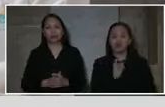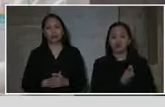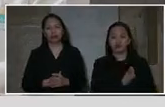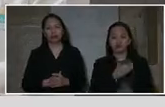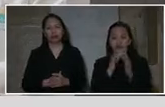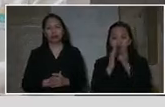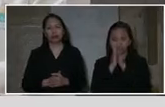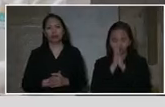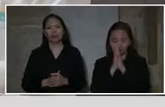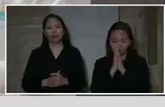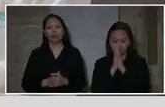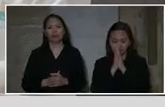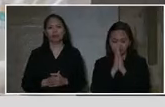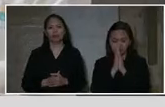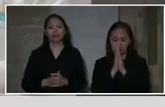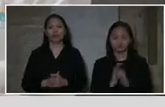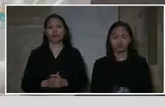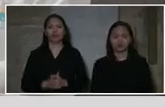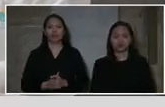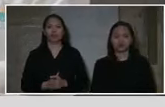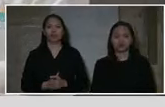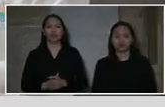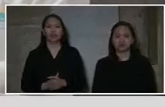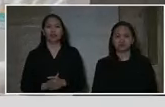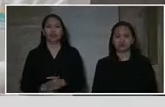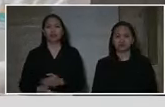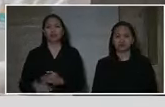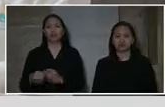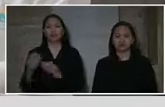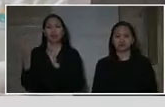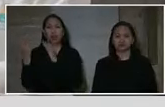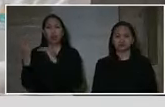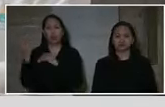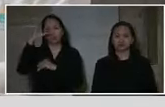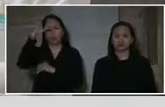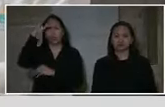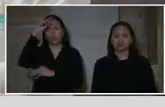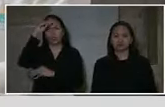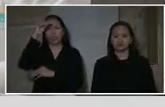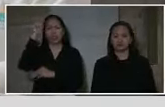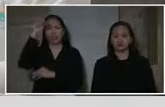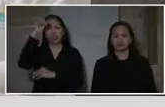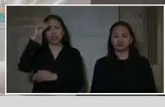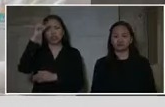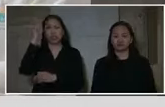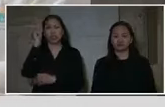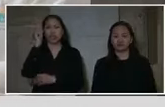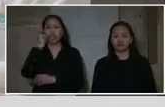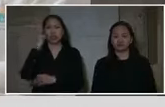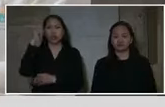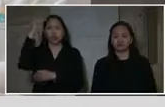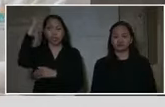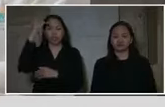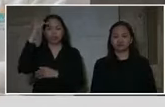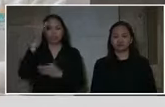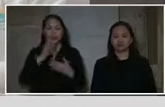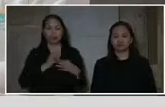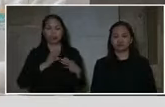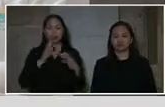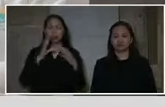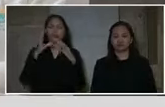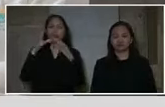aming panalangin. Ang mga lalaki at babaeng nagtalaga ng kanilang sarili